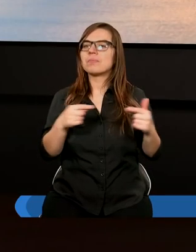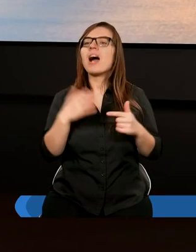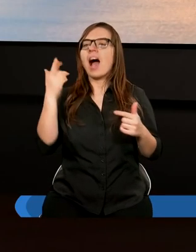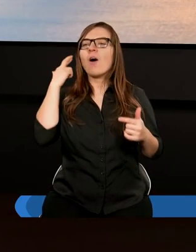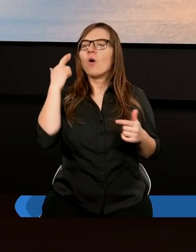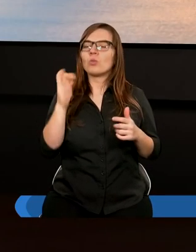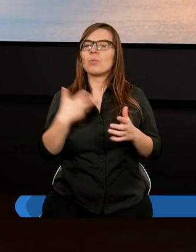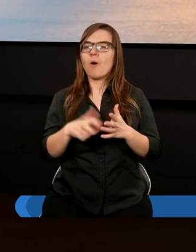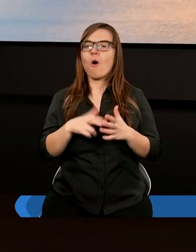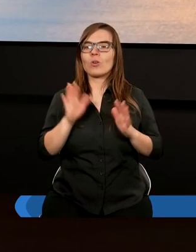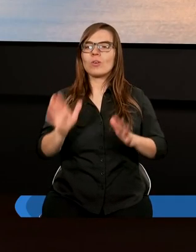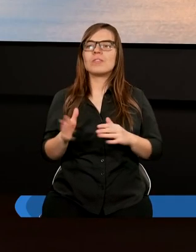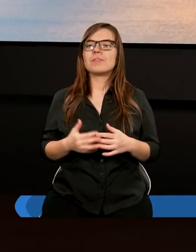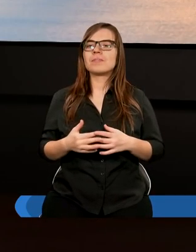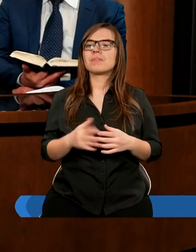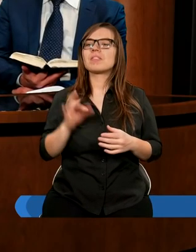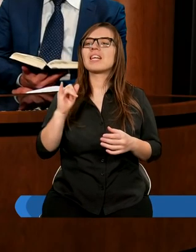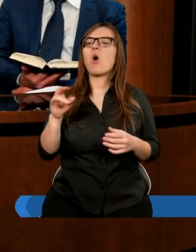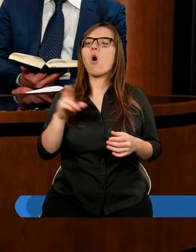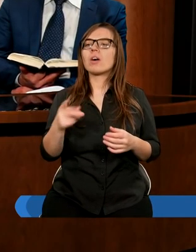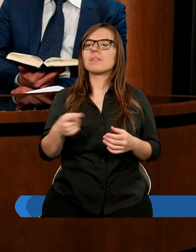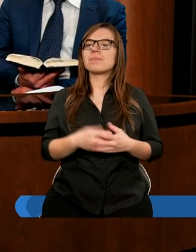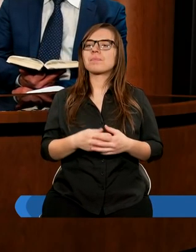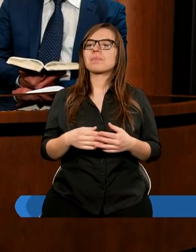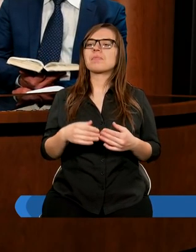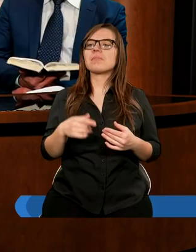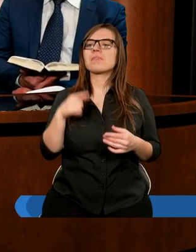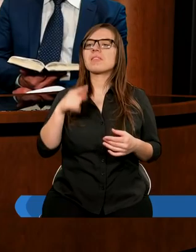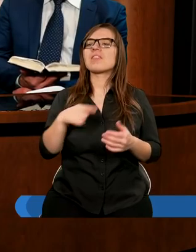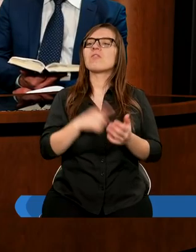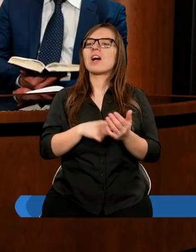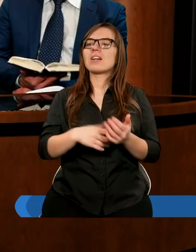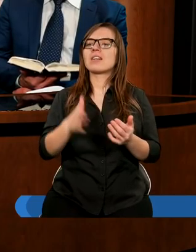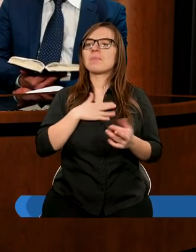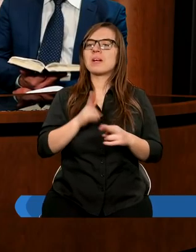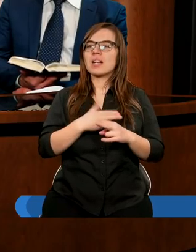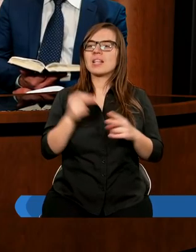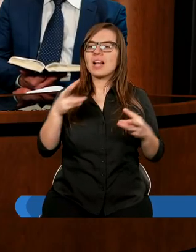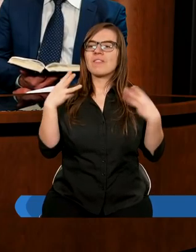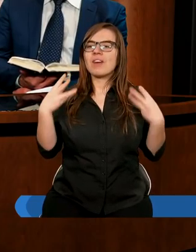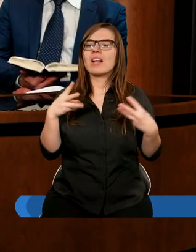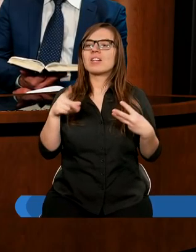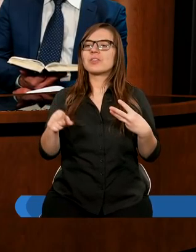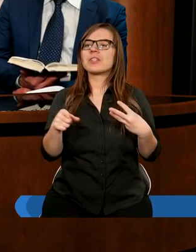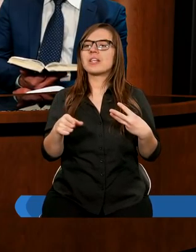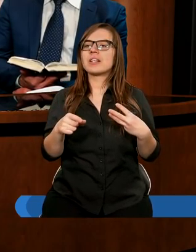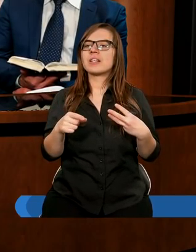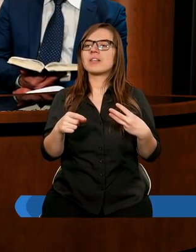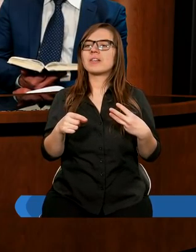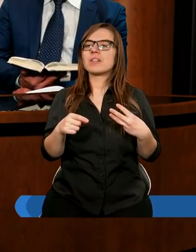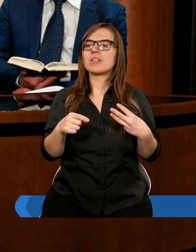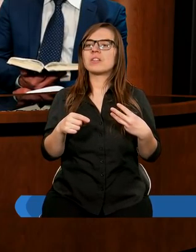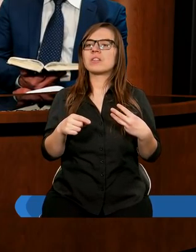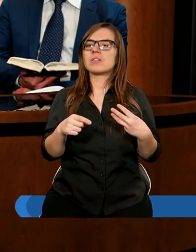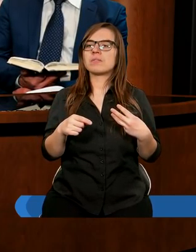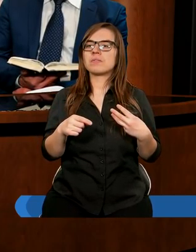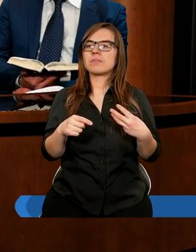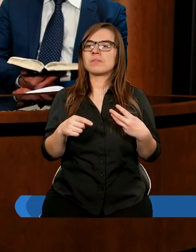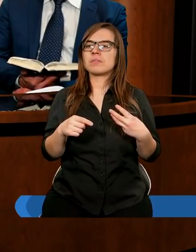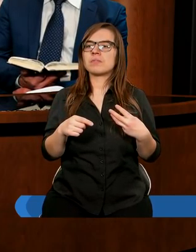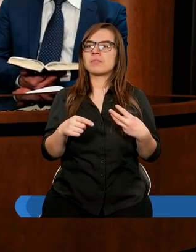co chodzi. Igorze? No mi też jest właśnie ważne, że tutaj Eza po prostu pomylił